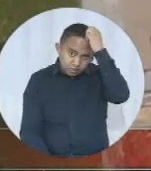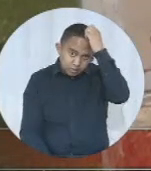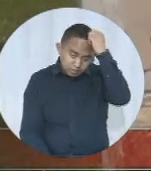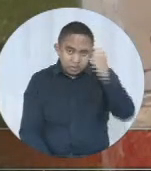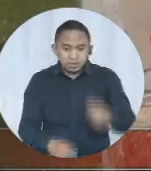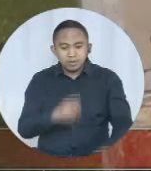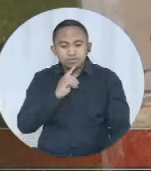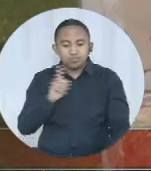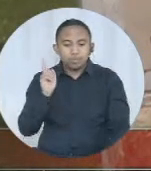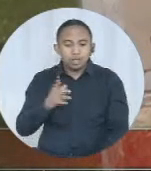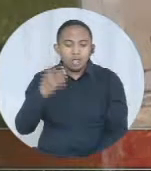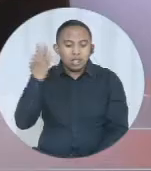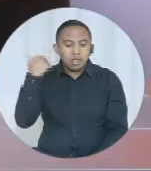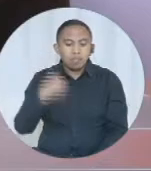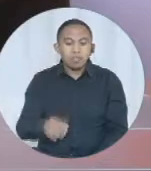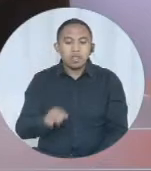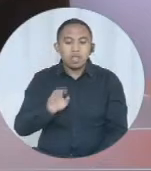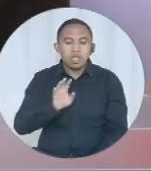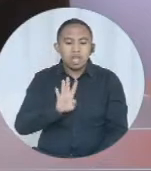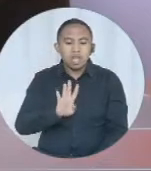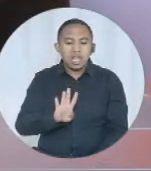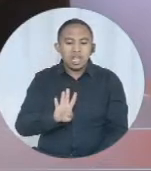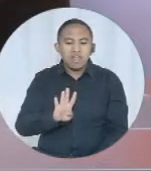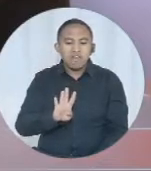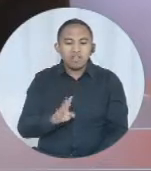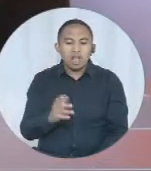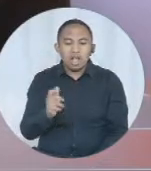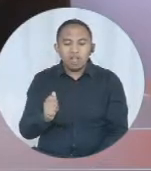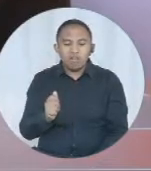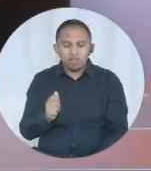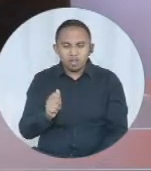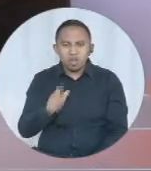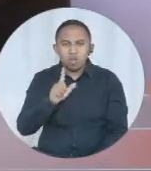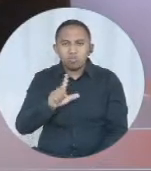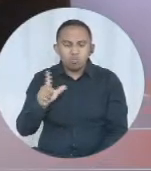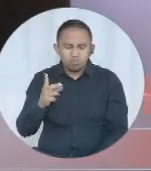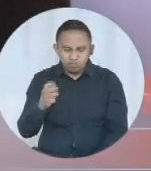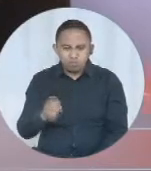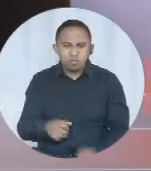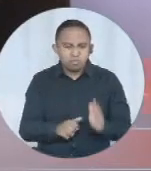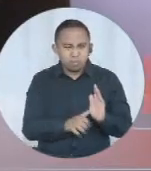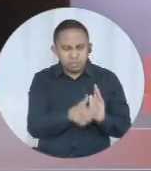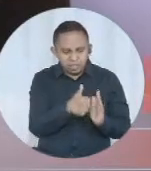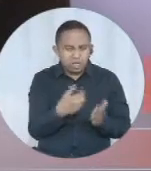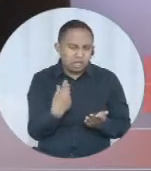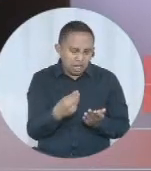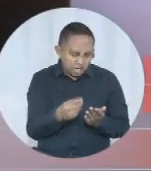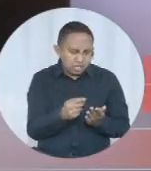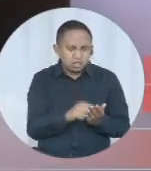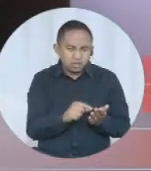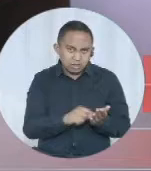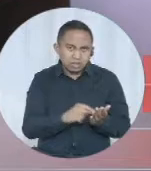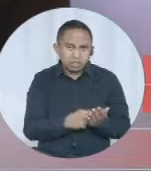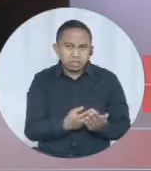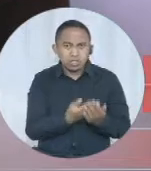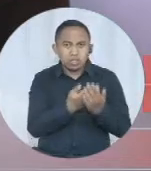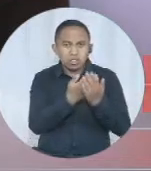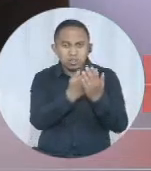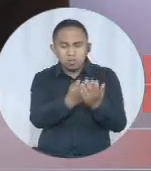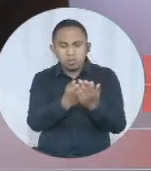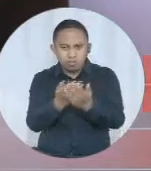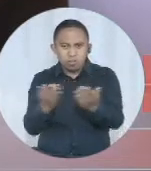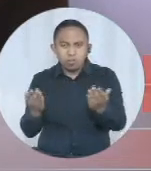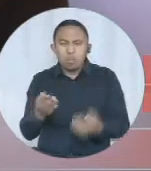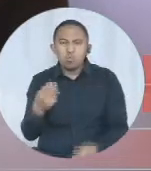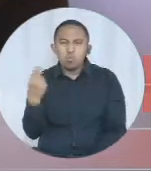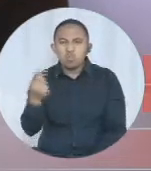4 avril 2022 nandefa taratasy ny ministera nankany tamin'ireo université